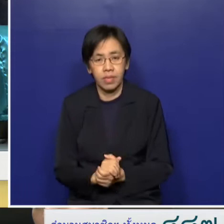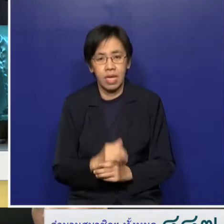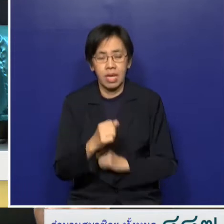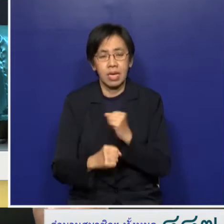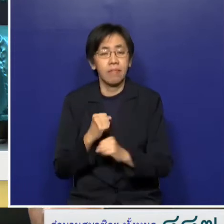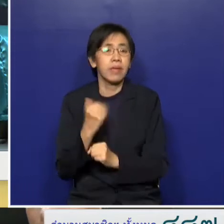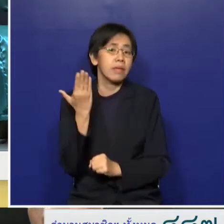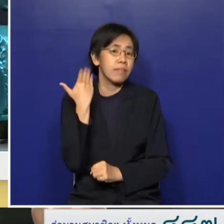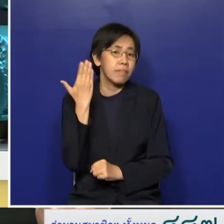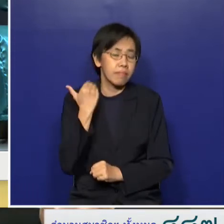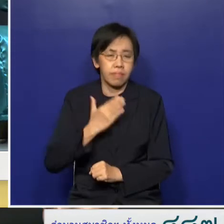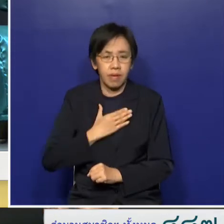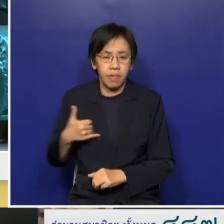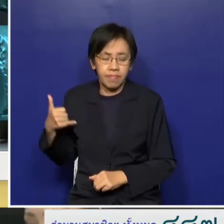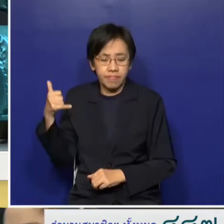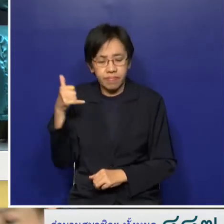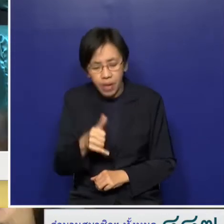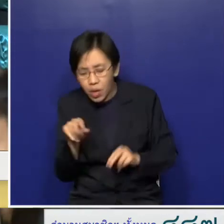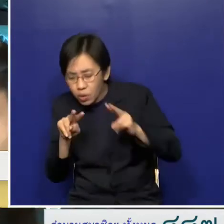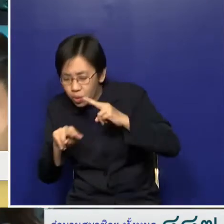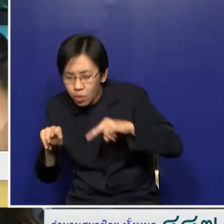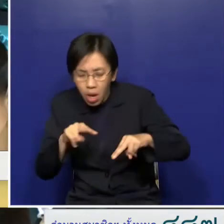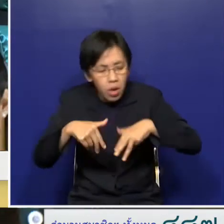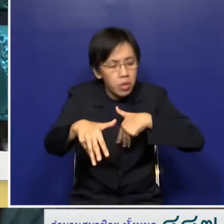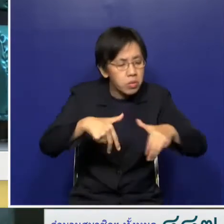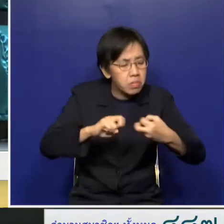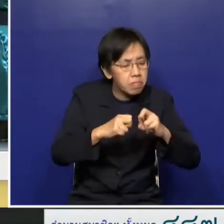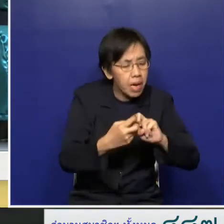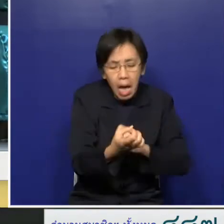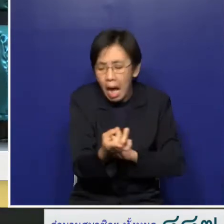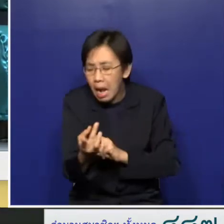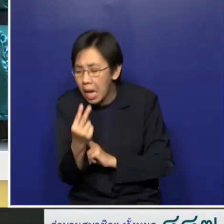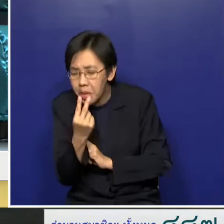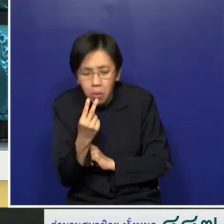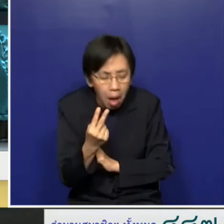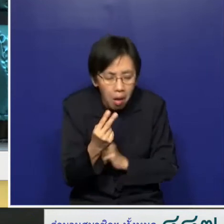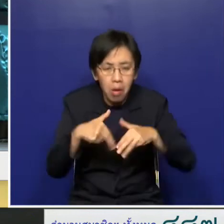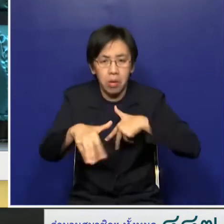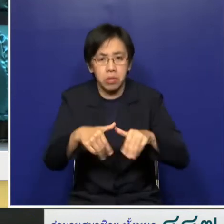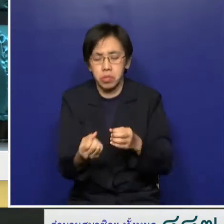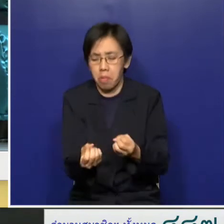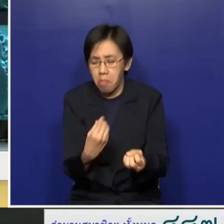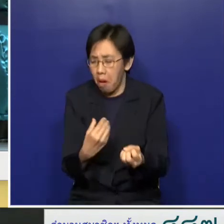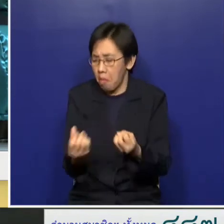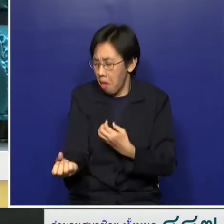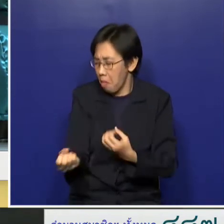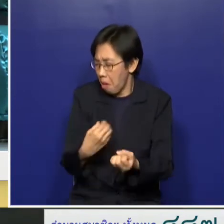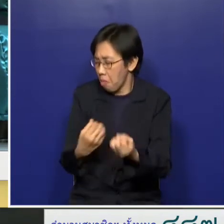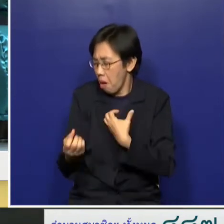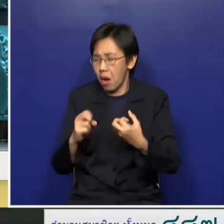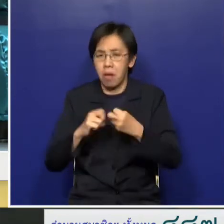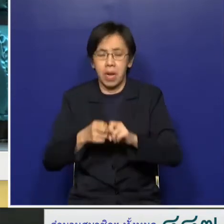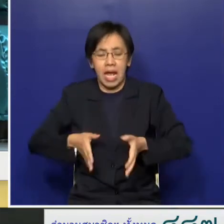ได้ลงพื้นที่ติดตามดูปัญหาของพี่น้องประชาชนจากการร้องทุกข์ในเรื่องของเส้นทางจราจ